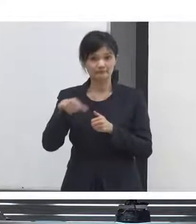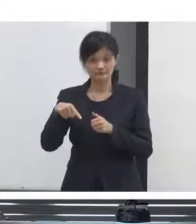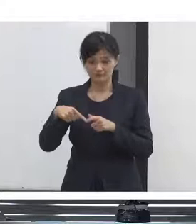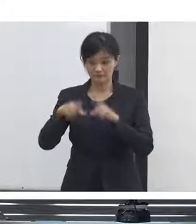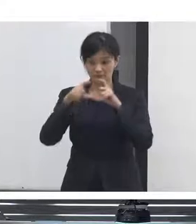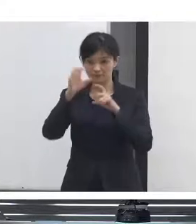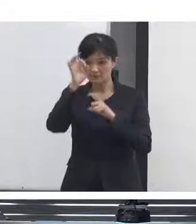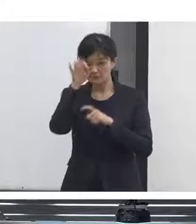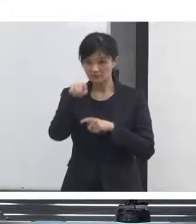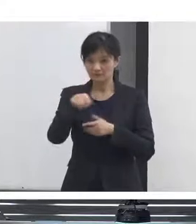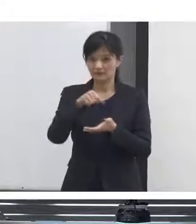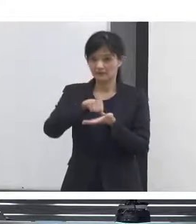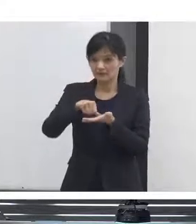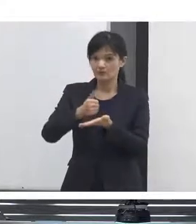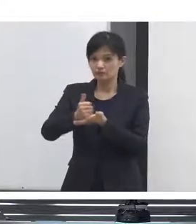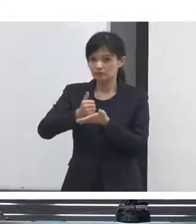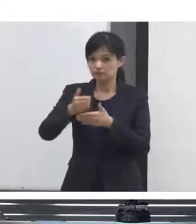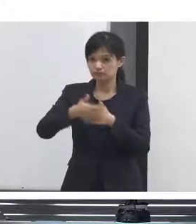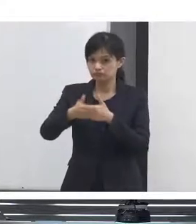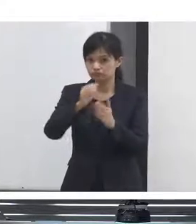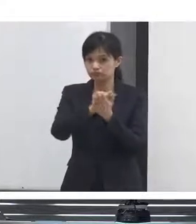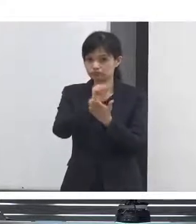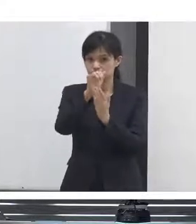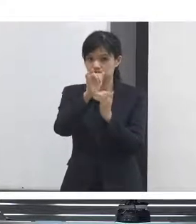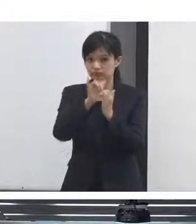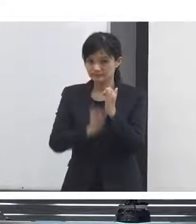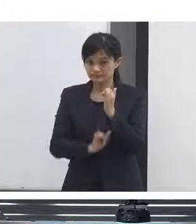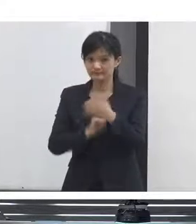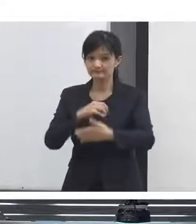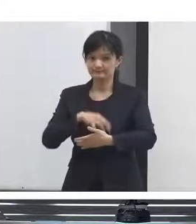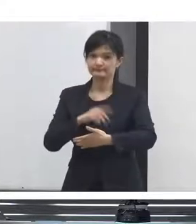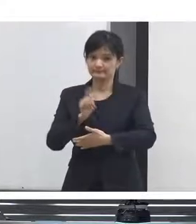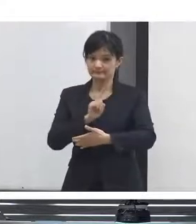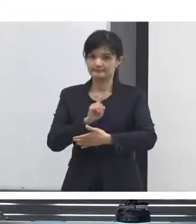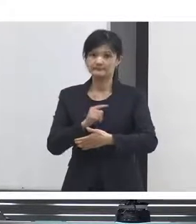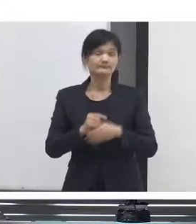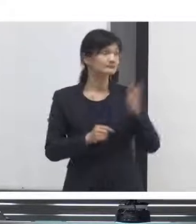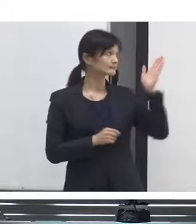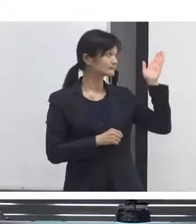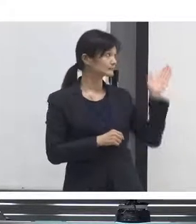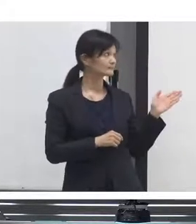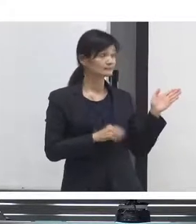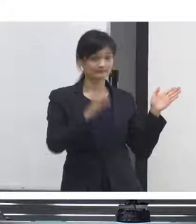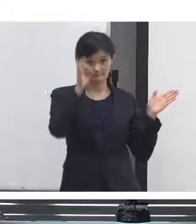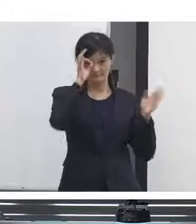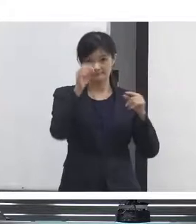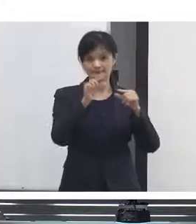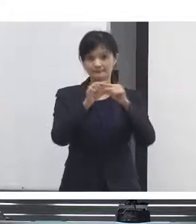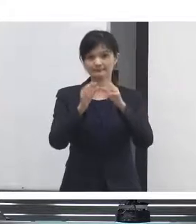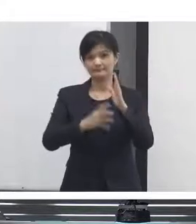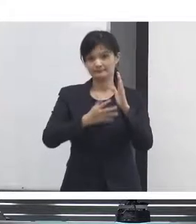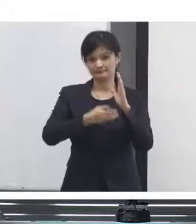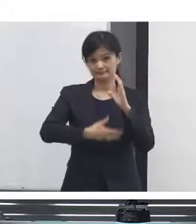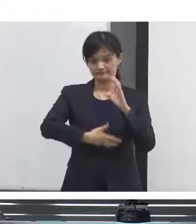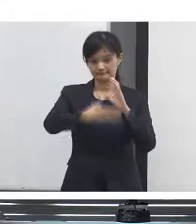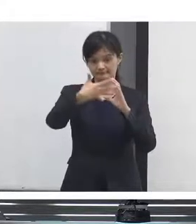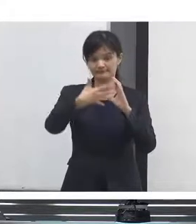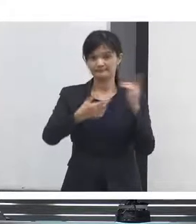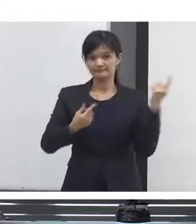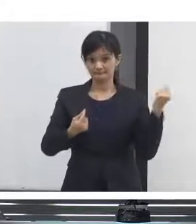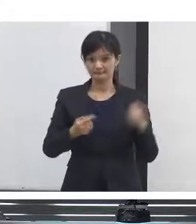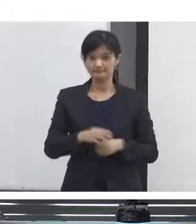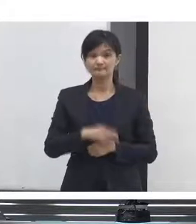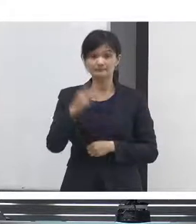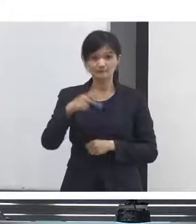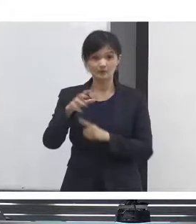销履历的内容是什么。那现在图里面显示出来的这个服务的这个 link 里面就是这个产销履历的内容。那因为有一些农作